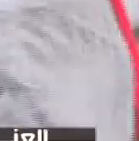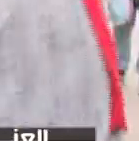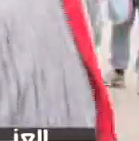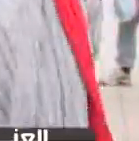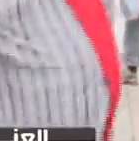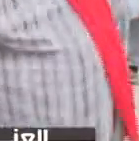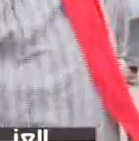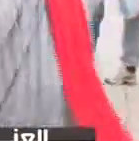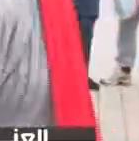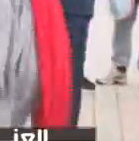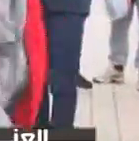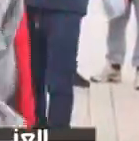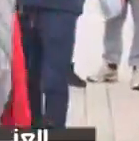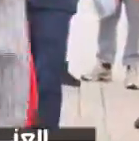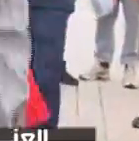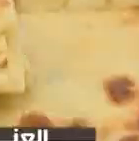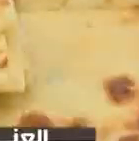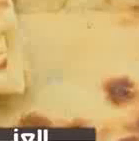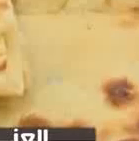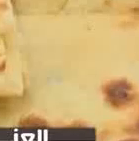التونسية.